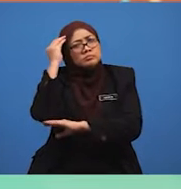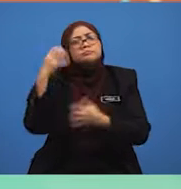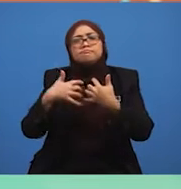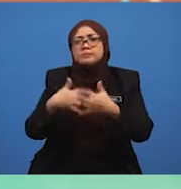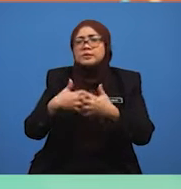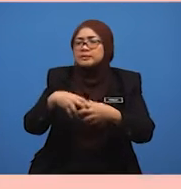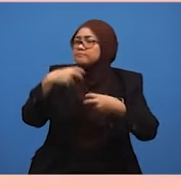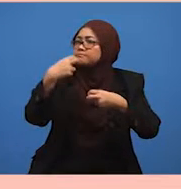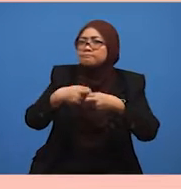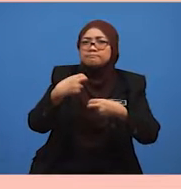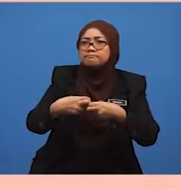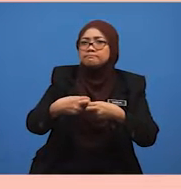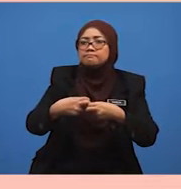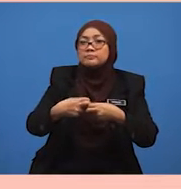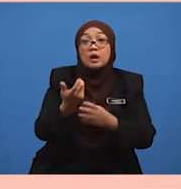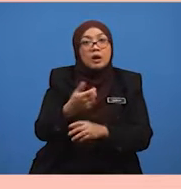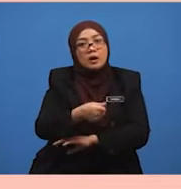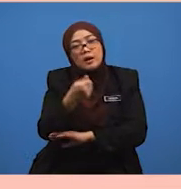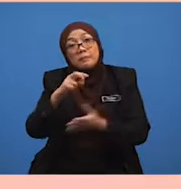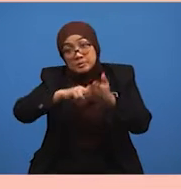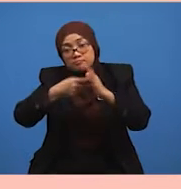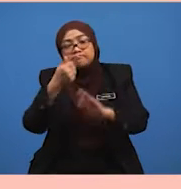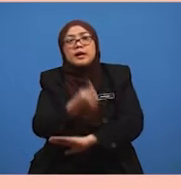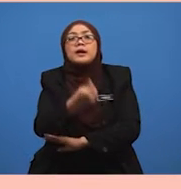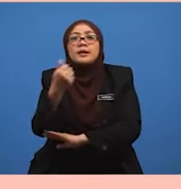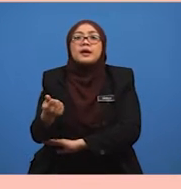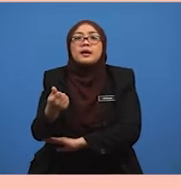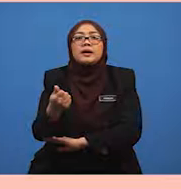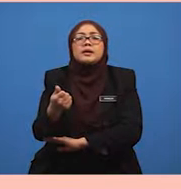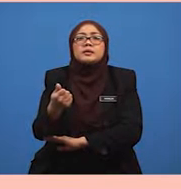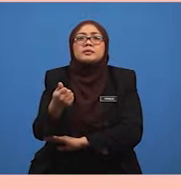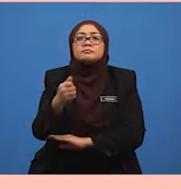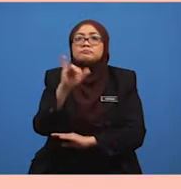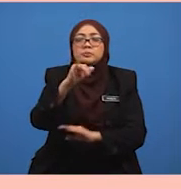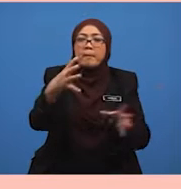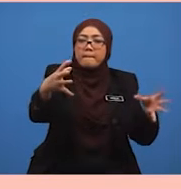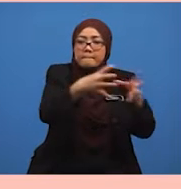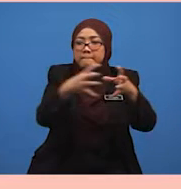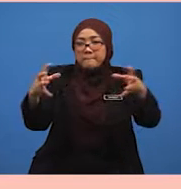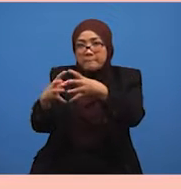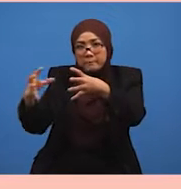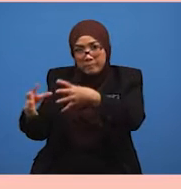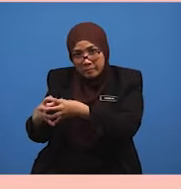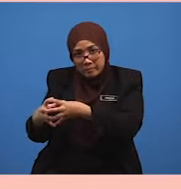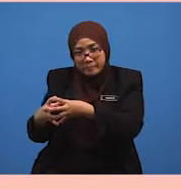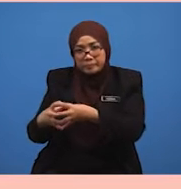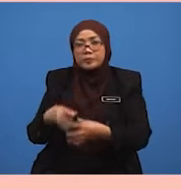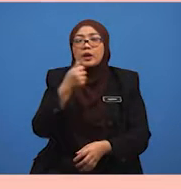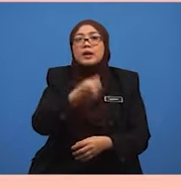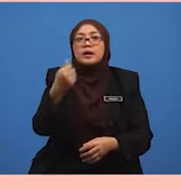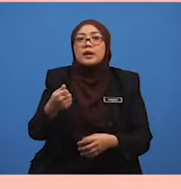kompleks ialah alat yang merangkumi gabungan beberapa jenis mesin